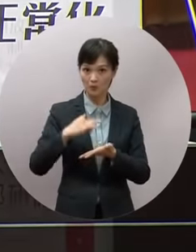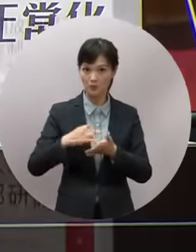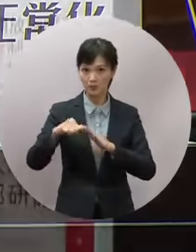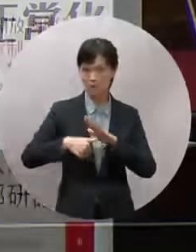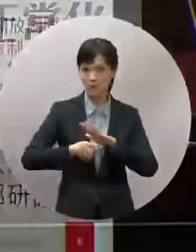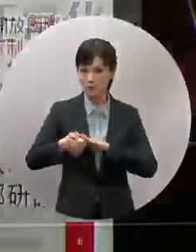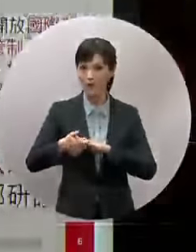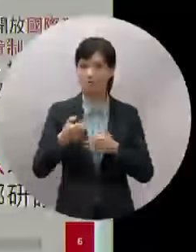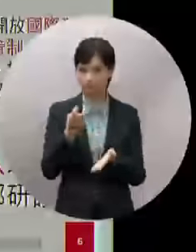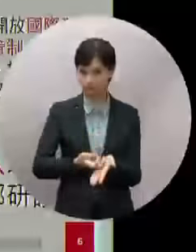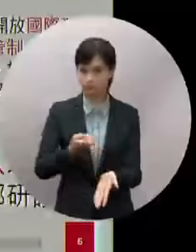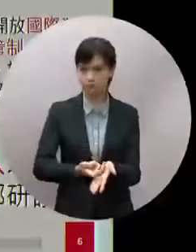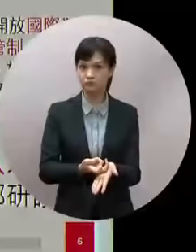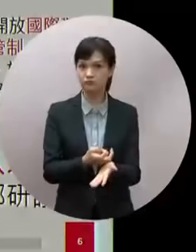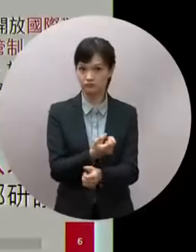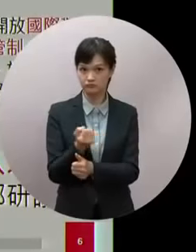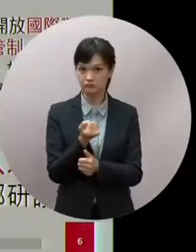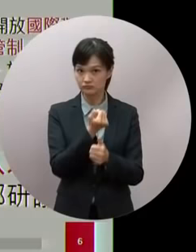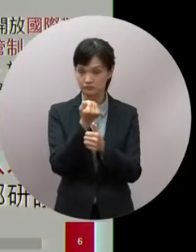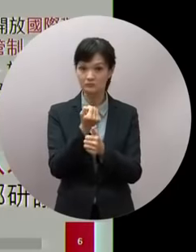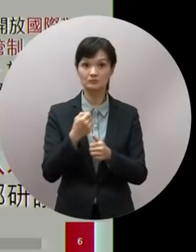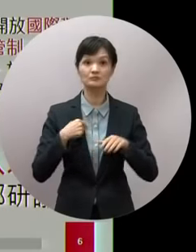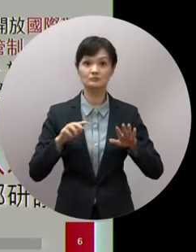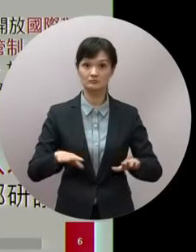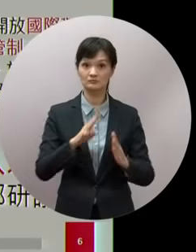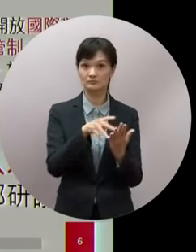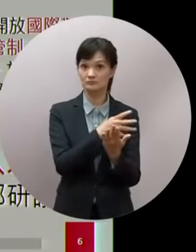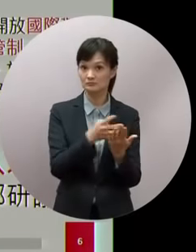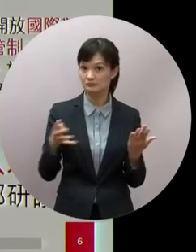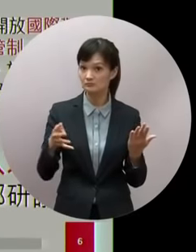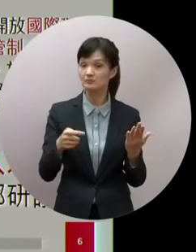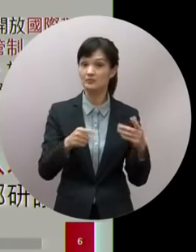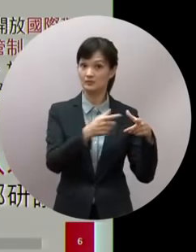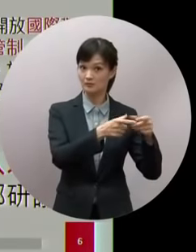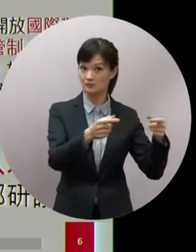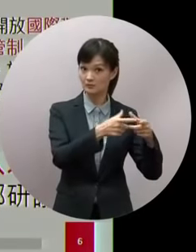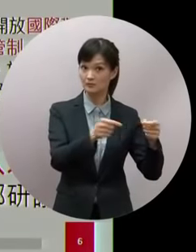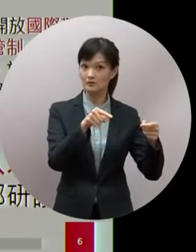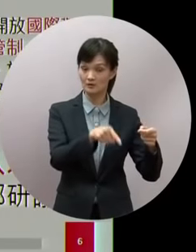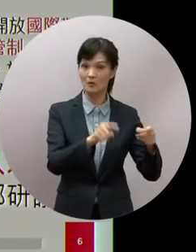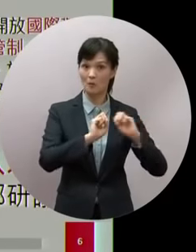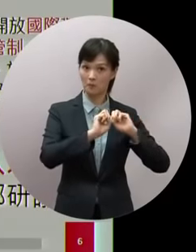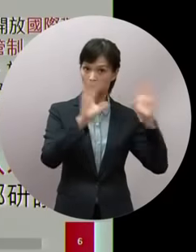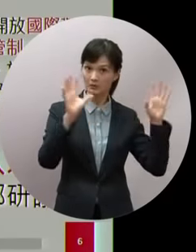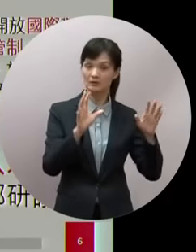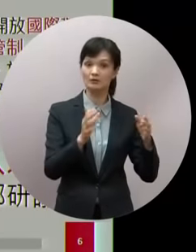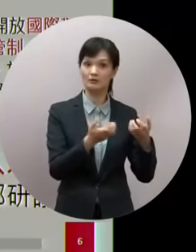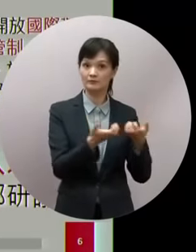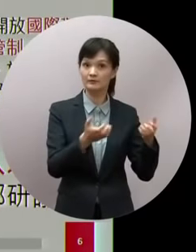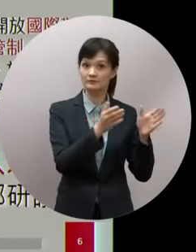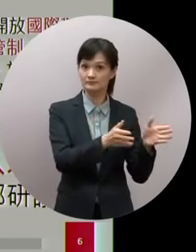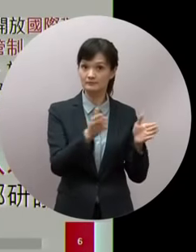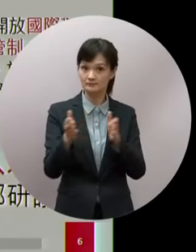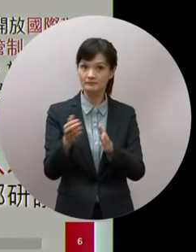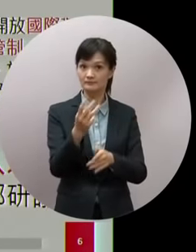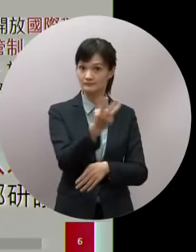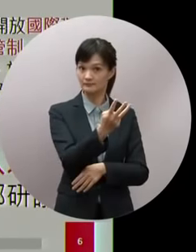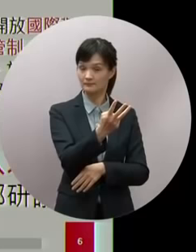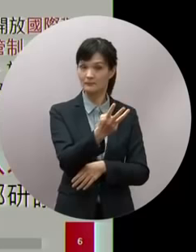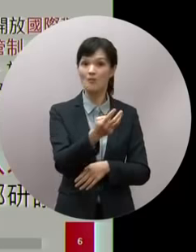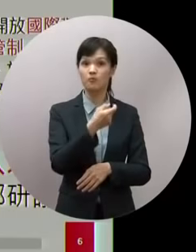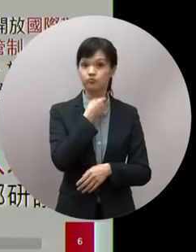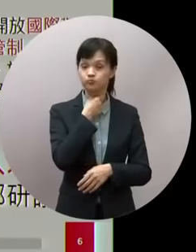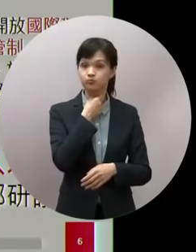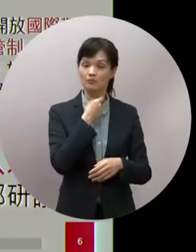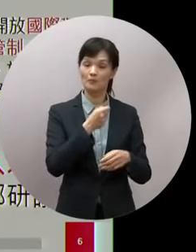我们来参考一下，我这里为您汇整的，日本已经宣布分3阶段要来放宽